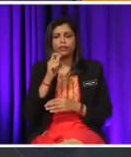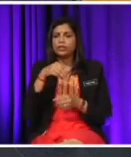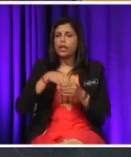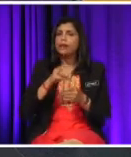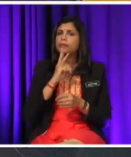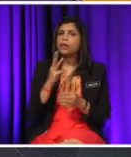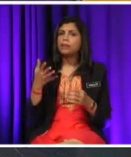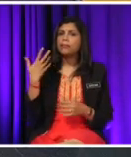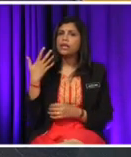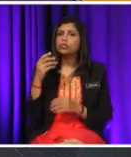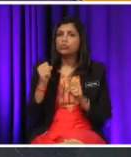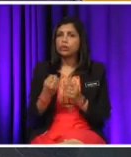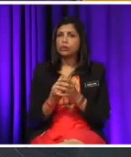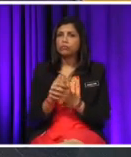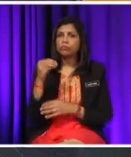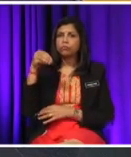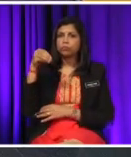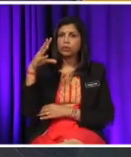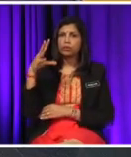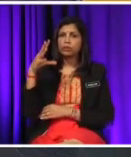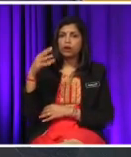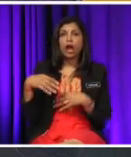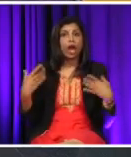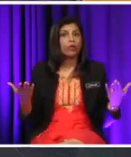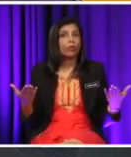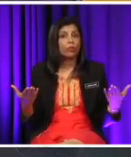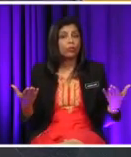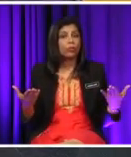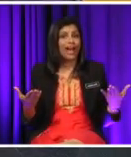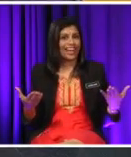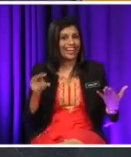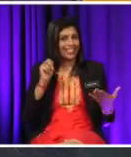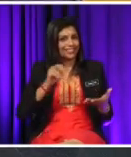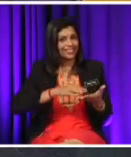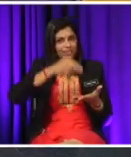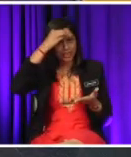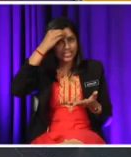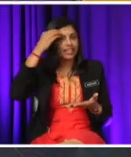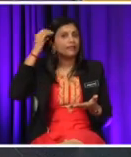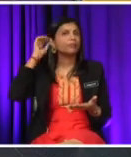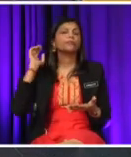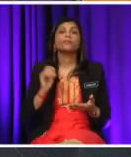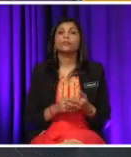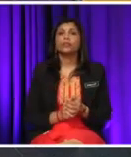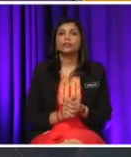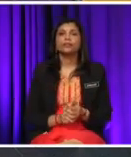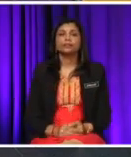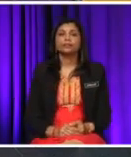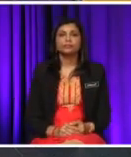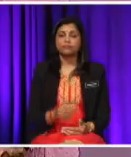boleh mengembang kita belajar dengan Cikgu hari ini dalam tajuk hukum Chaos